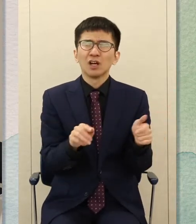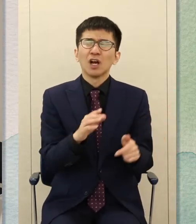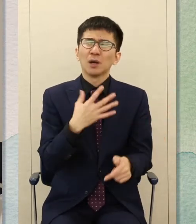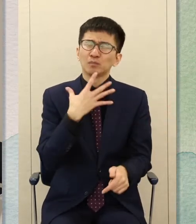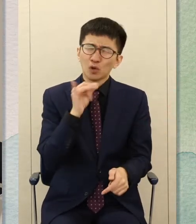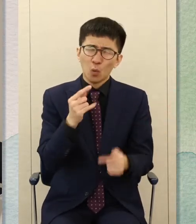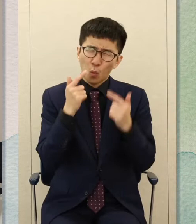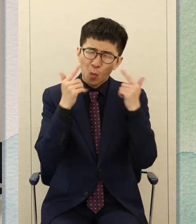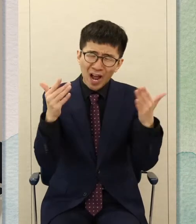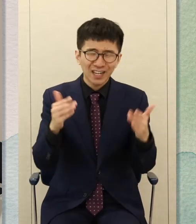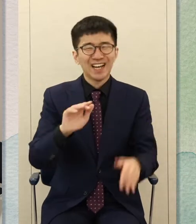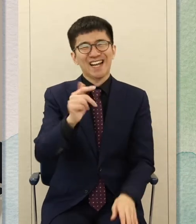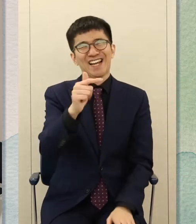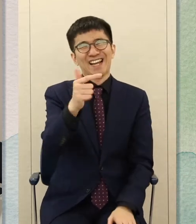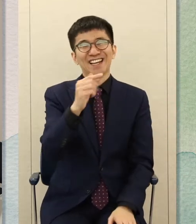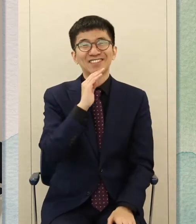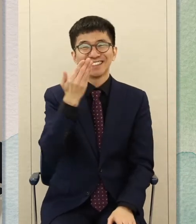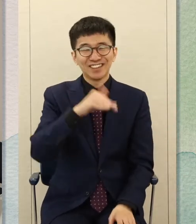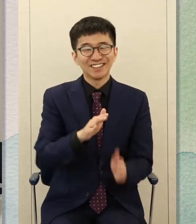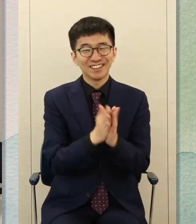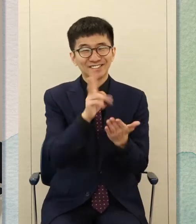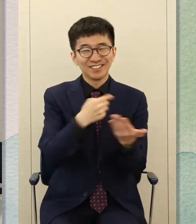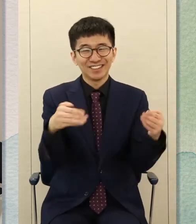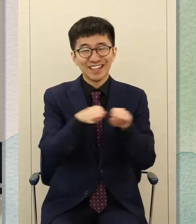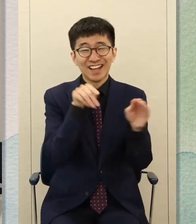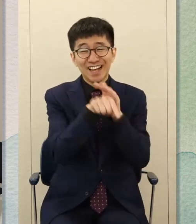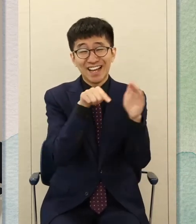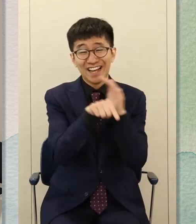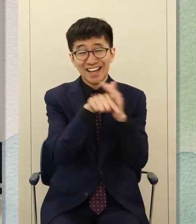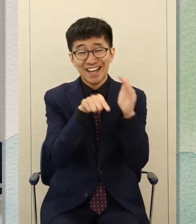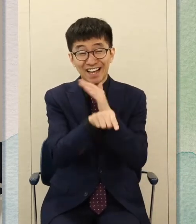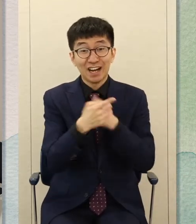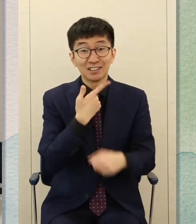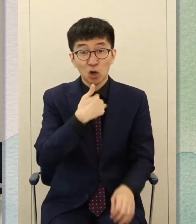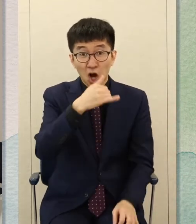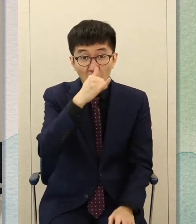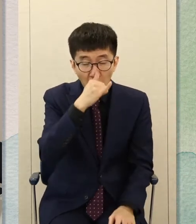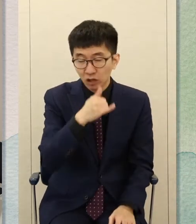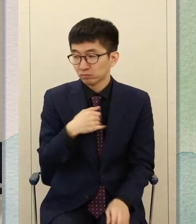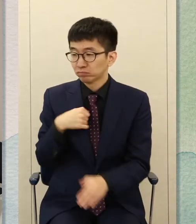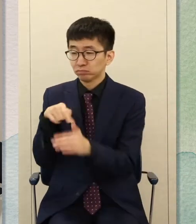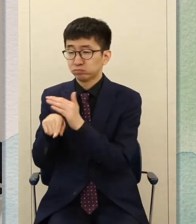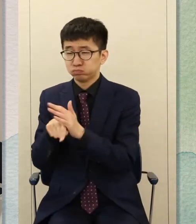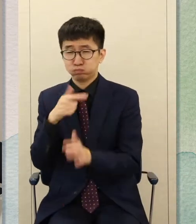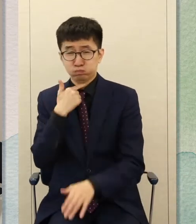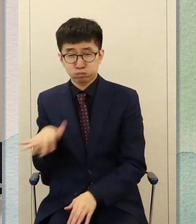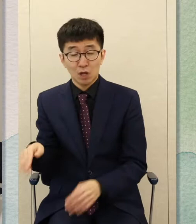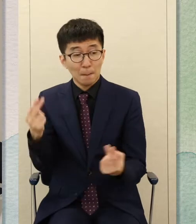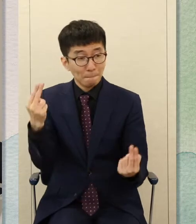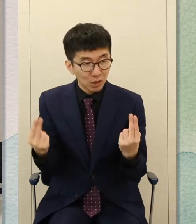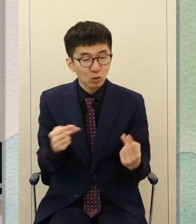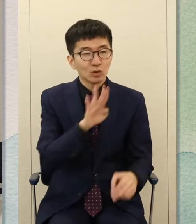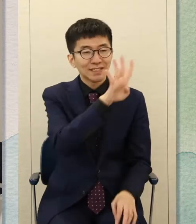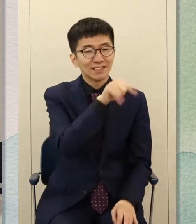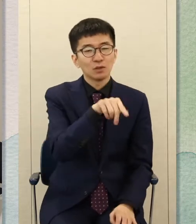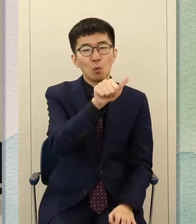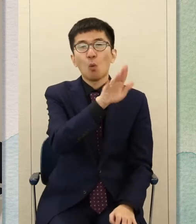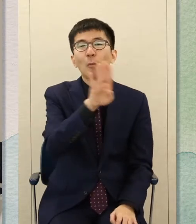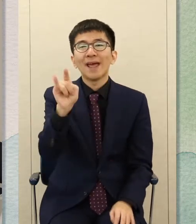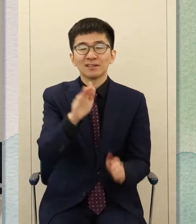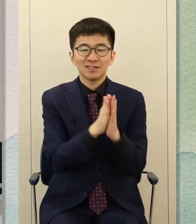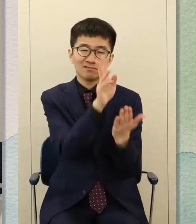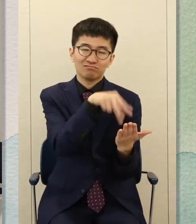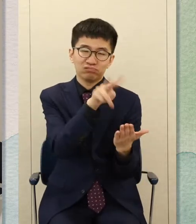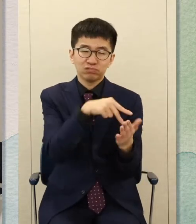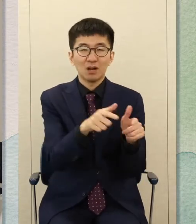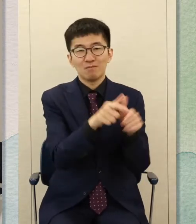않지만 예, 도서관 이용이 높은 분들은 어쨌든 도서관 이용을 하지 않는 분들보다 한 4.5배 가까이 책을